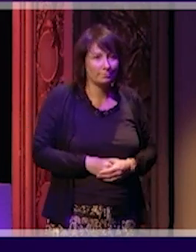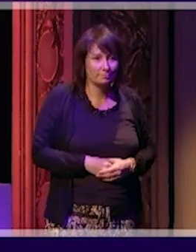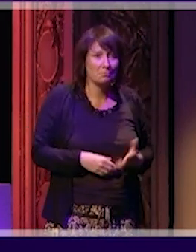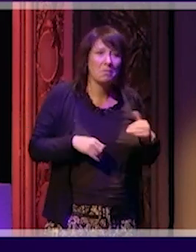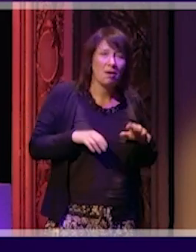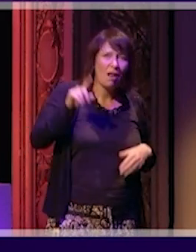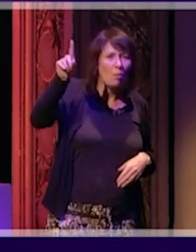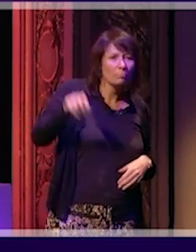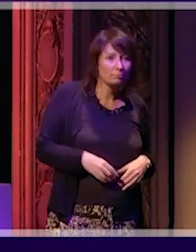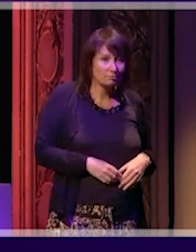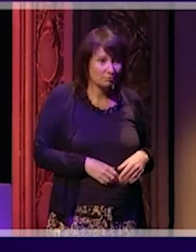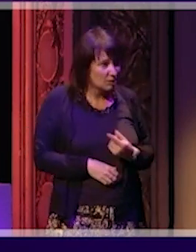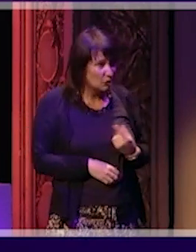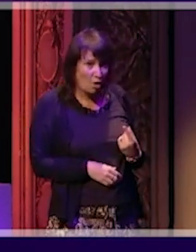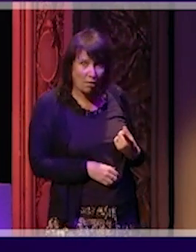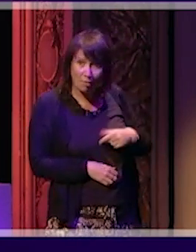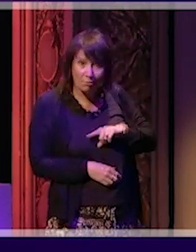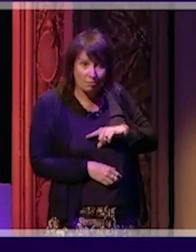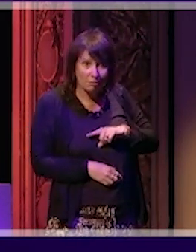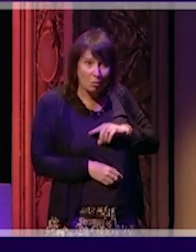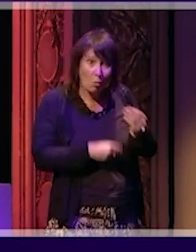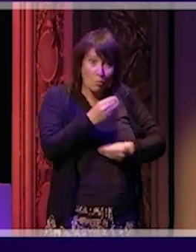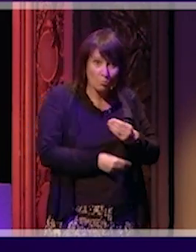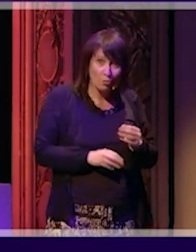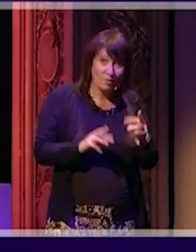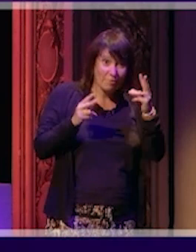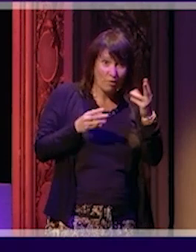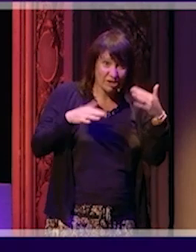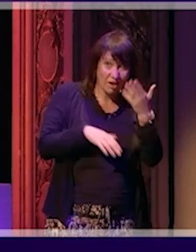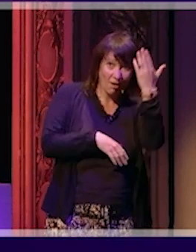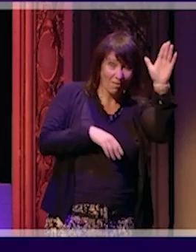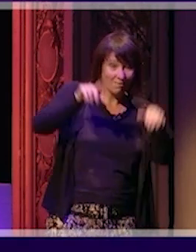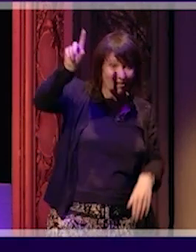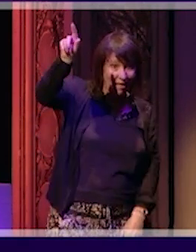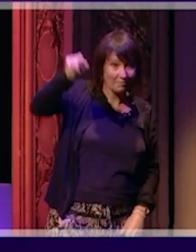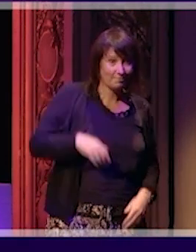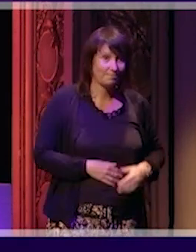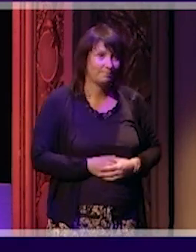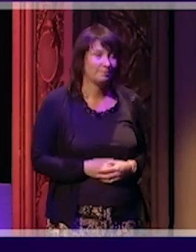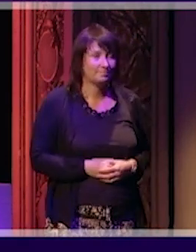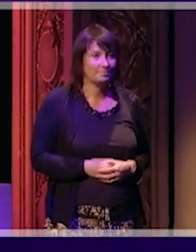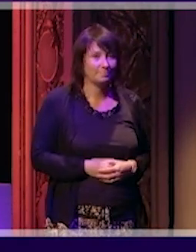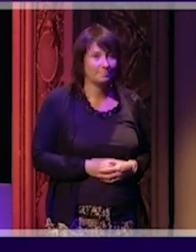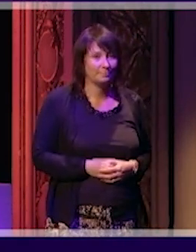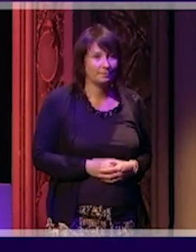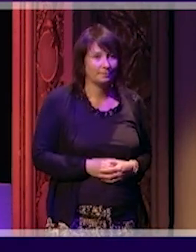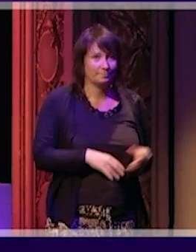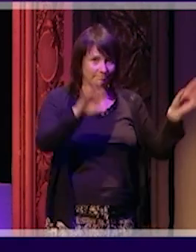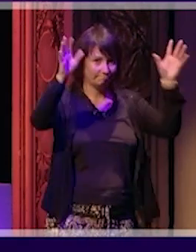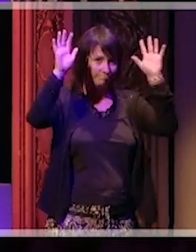là-haut seront nous seuls à fêter cette nouvelle année ou visiteurs d'une vie alienne encore inconnue